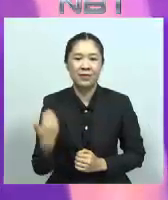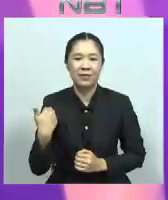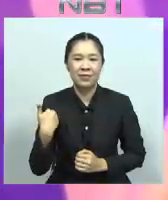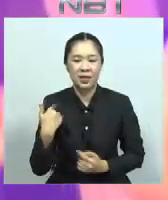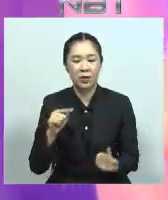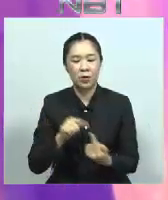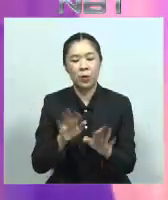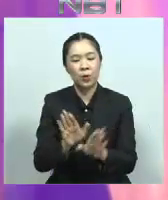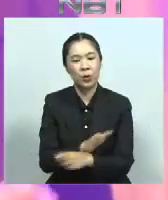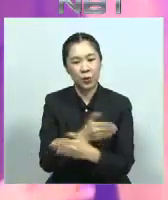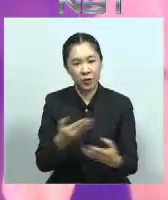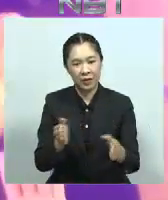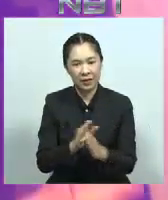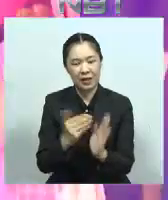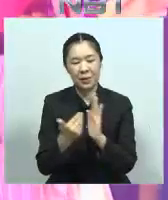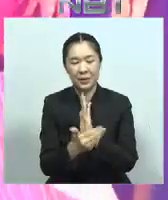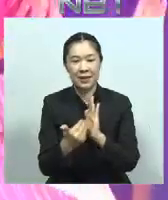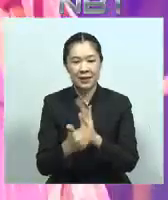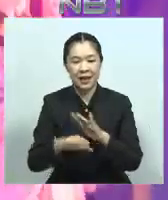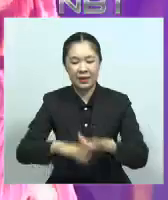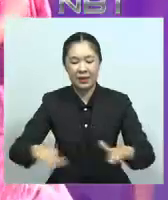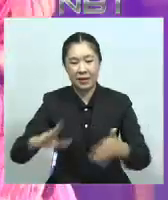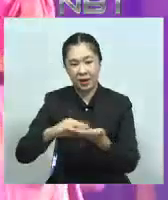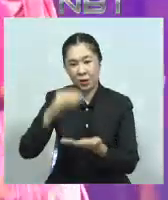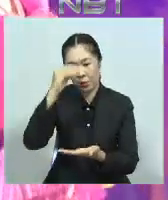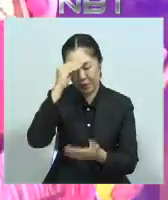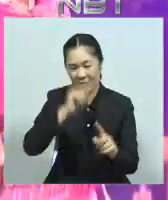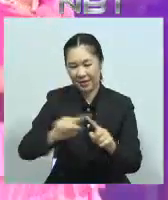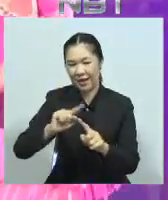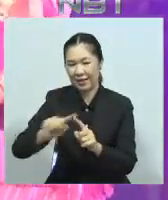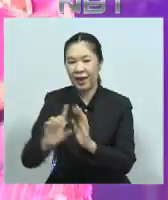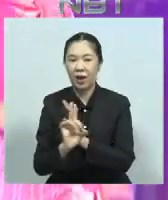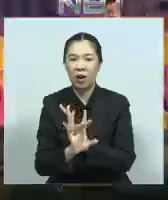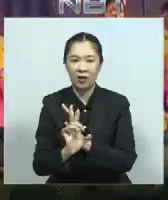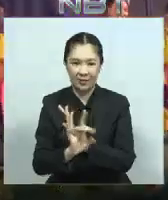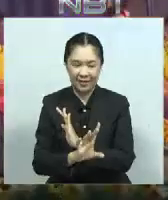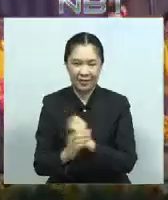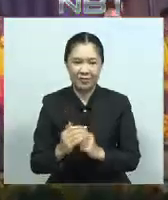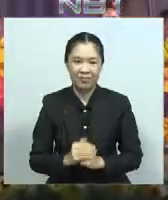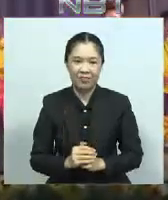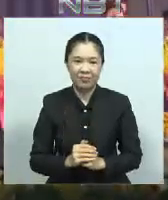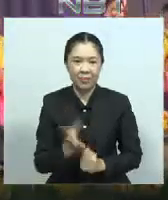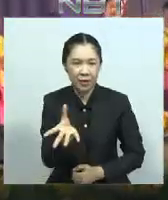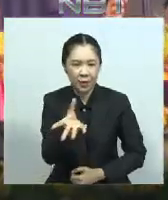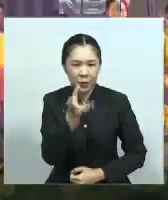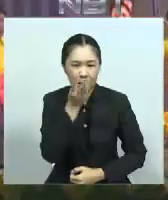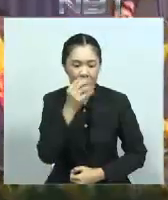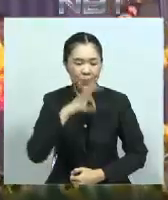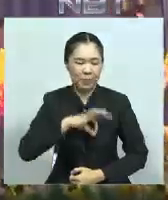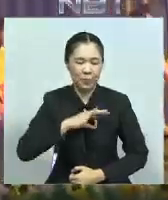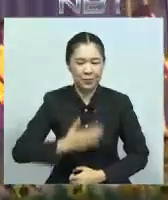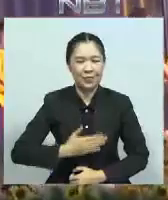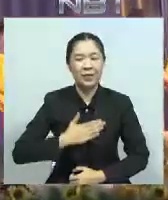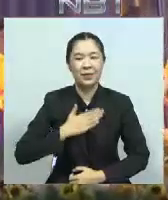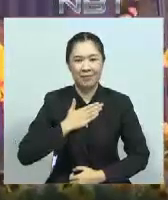การแสดงดนตรีวงโปงลางอีสานจากนักเรียนโรงเรียนต่างๆในพื้นที่จังหวัดร้อยเอ็ดซึ่งก็สร้างความประทับใจนะครับจากผู้ชมเป็นอย่